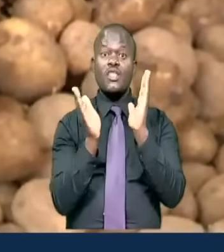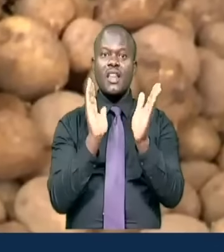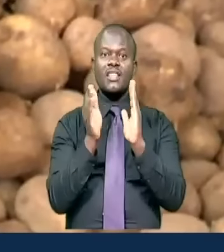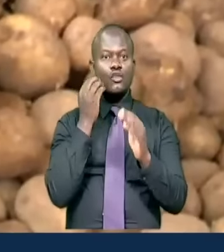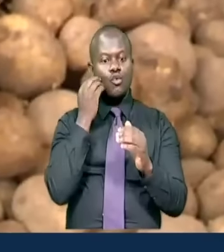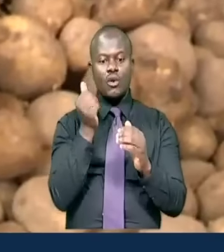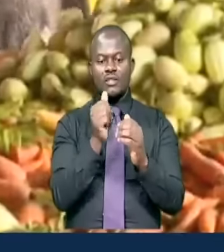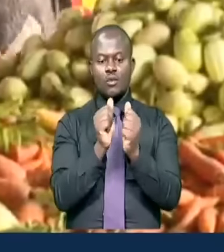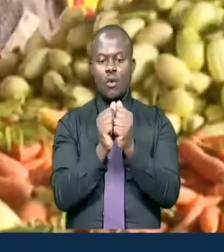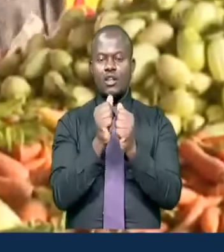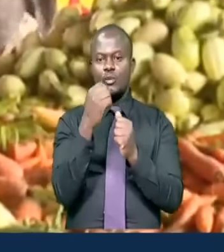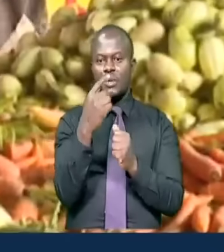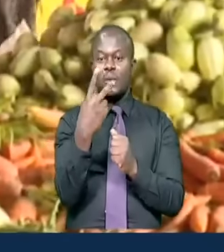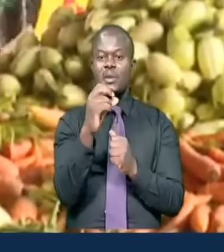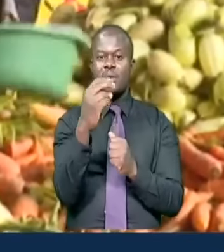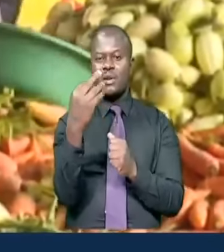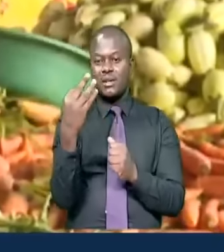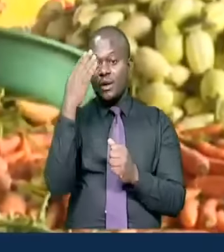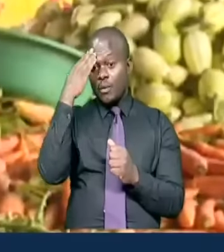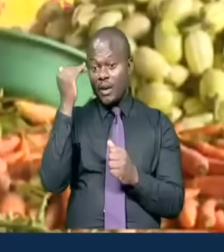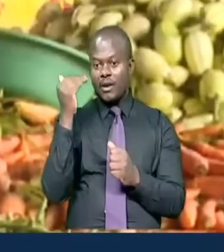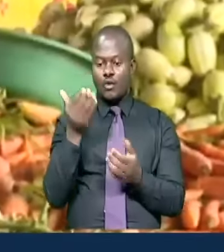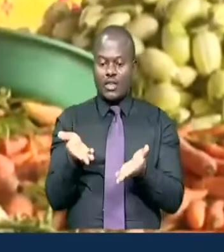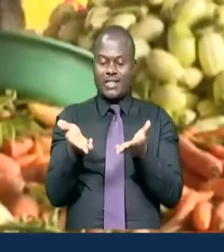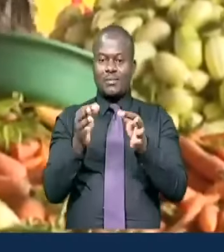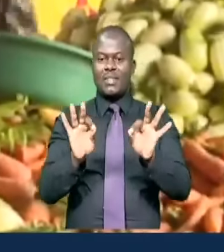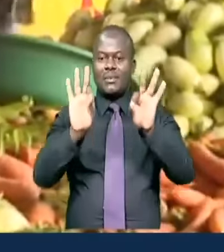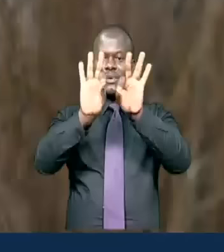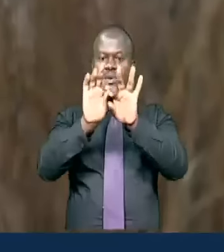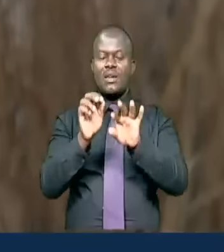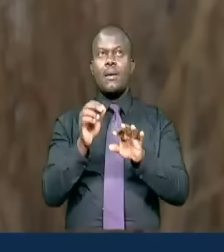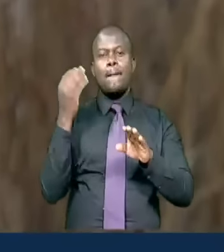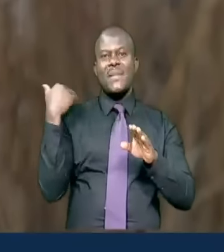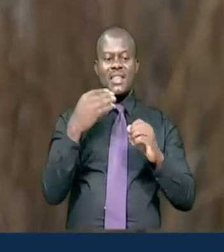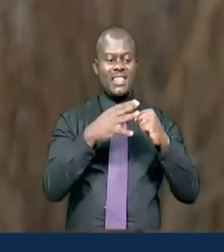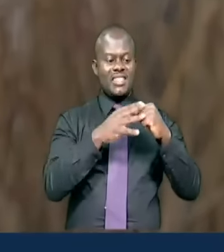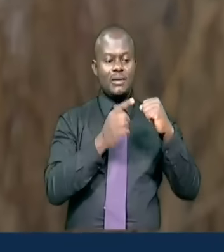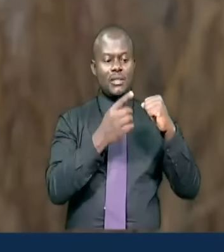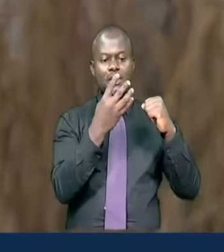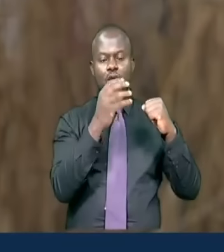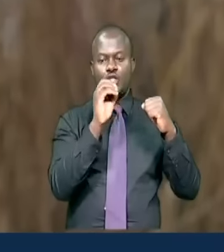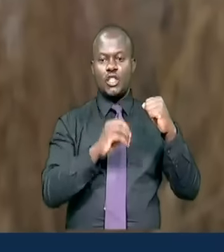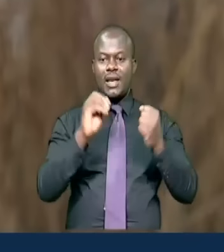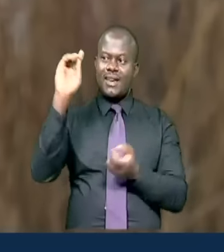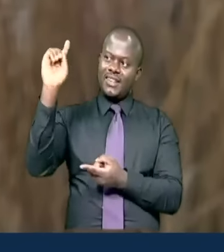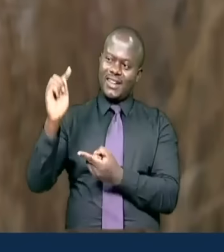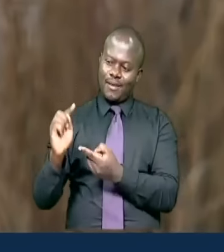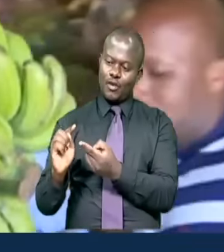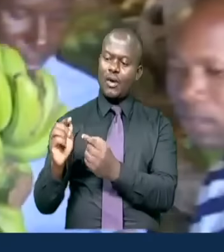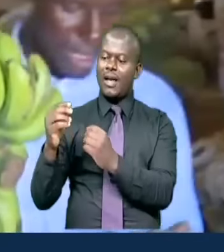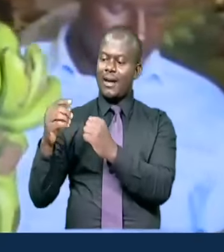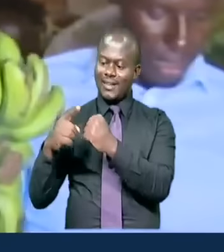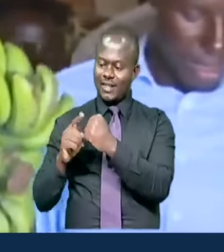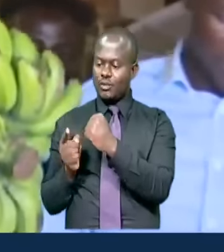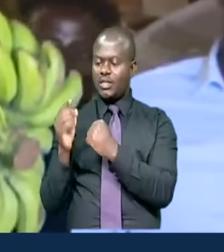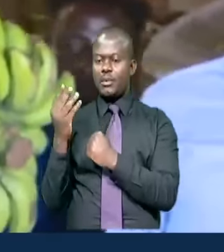n'ugushyingo 2023 kuko izamuka ry'ibiciro ryavuye ku 9.4% bigera kuri 6.2%.